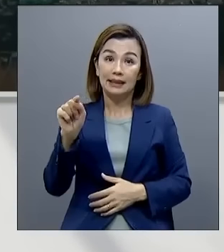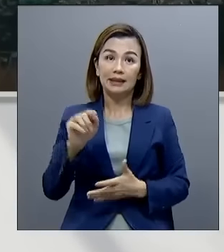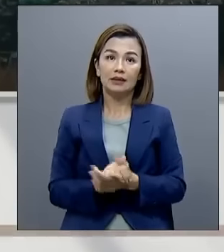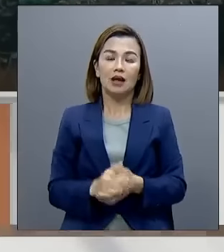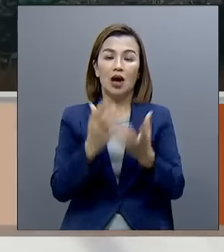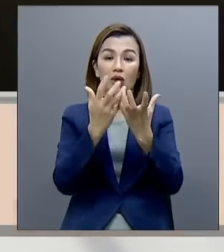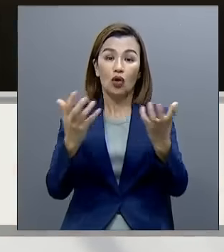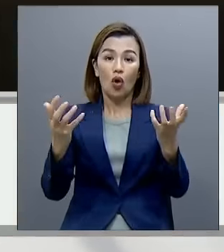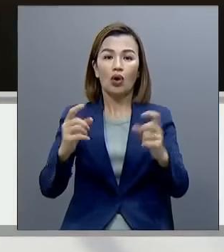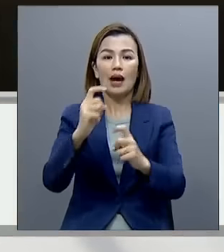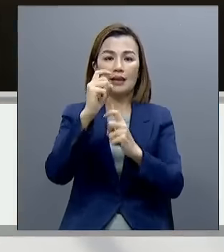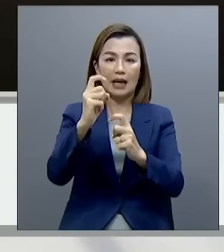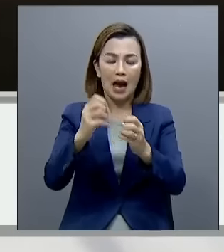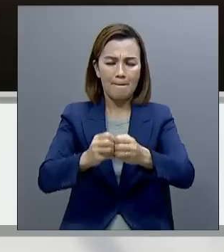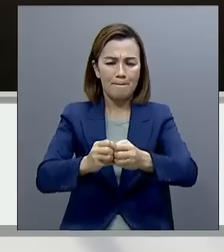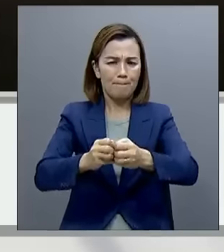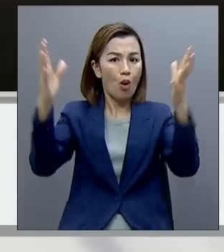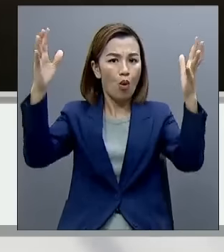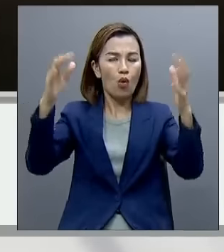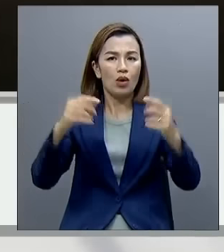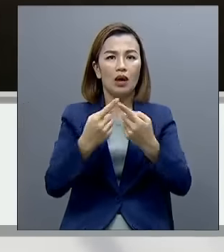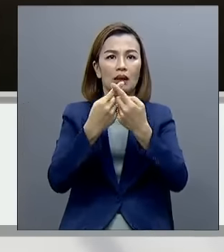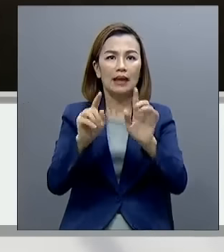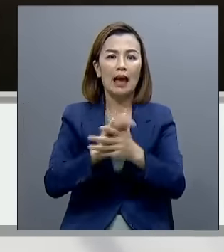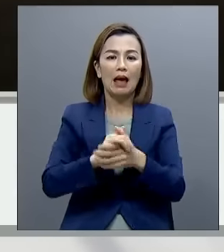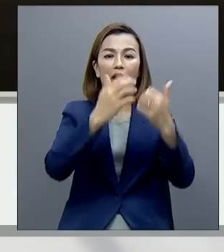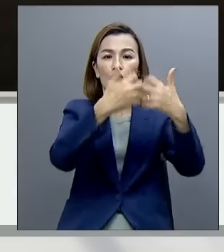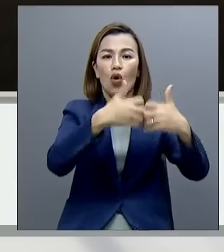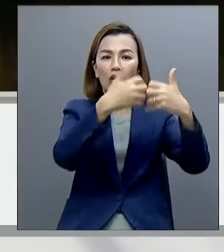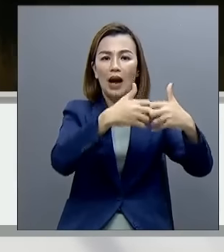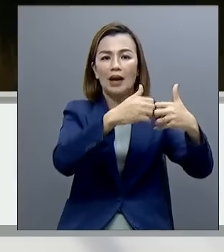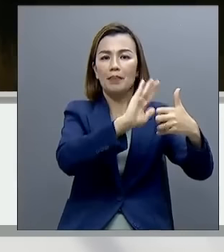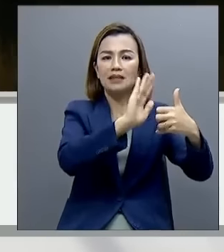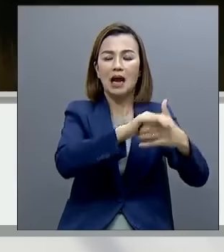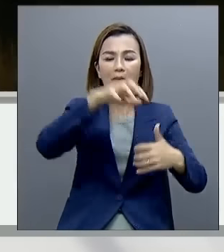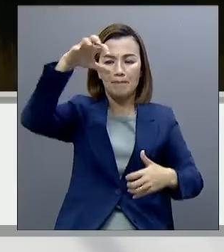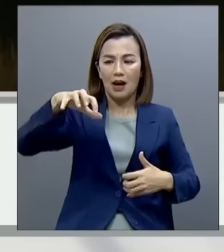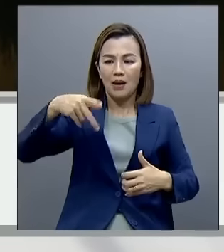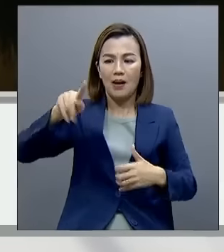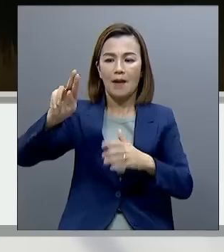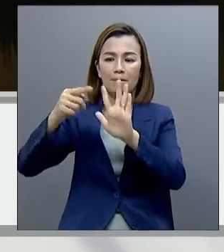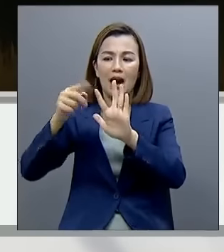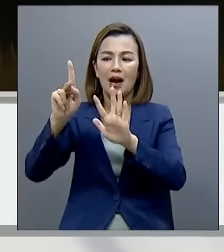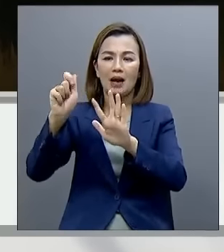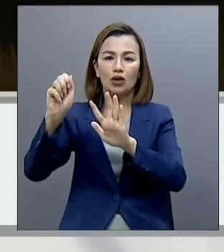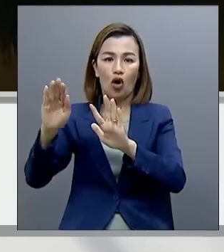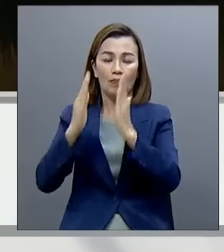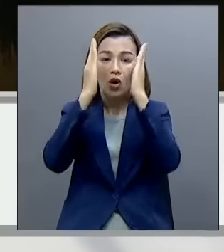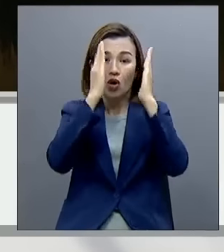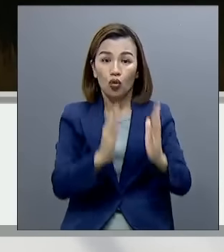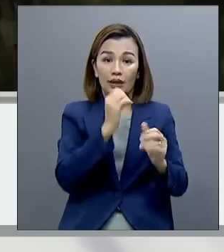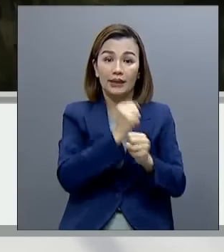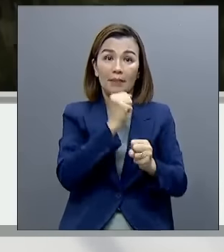ถุอันตรายวัตถุไวไฟแต่ไม่เข้าข่ายโรงงานขณะเดียวกันที่น่าสนใจอีกเรื่องแรงงานที่ทำงานเขา